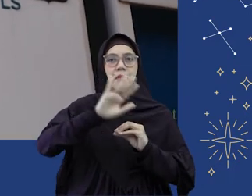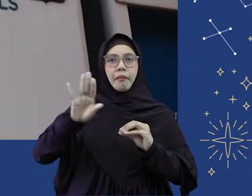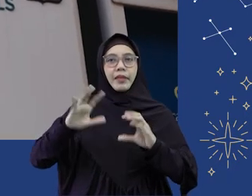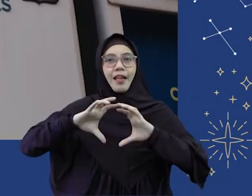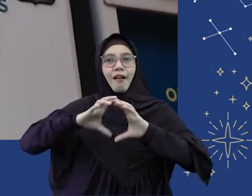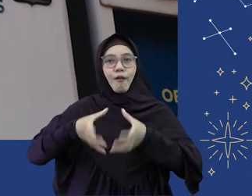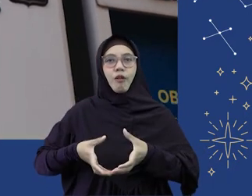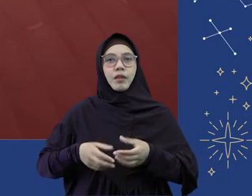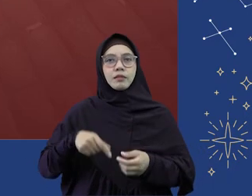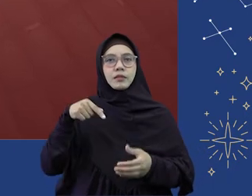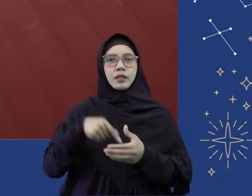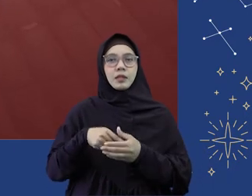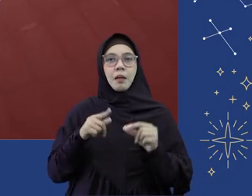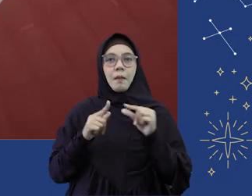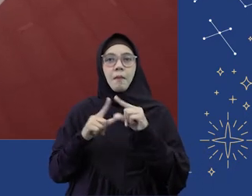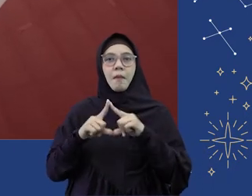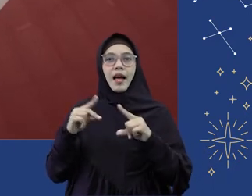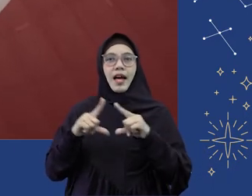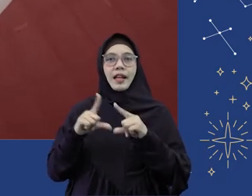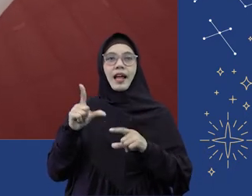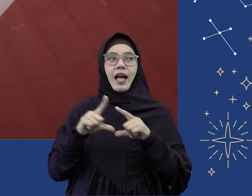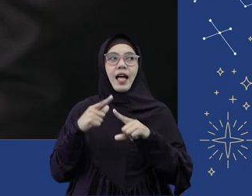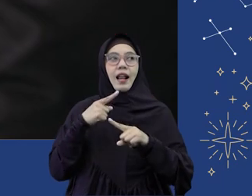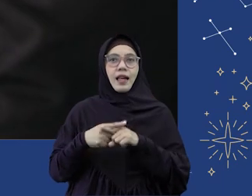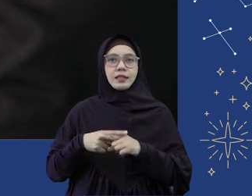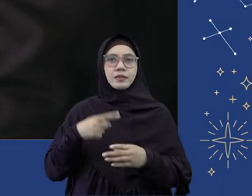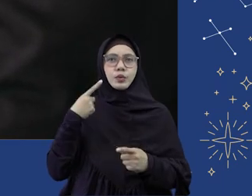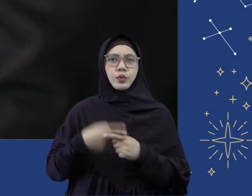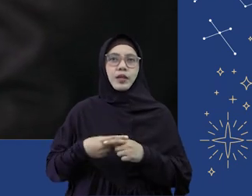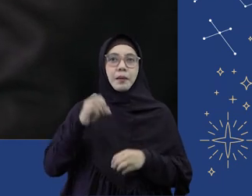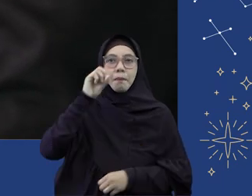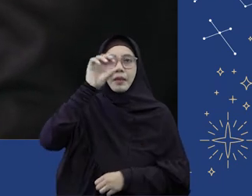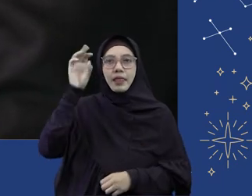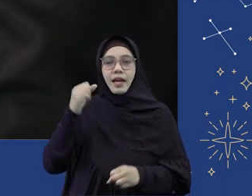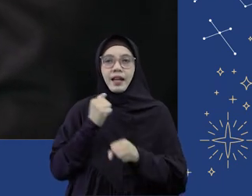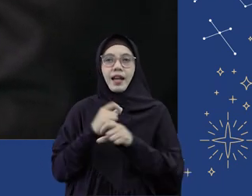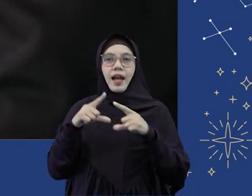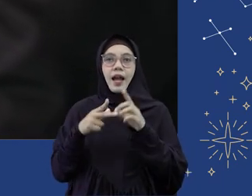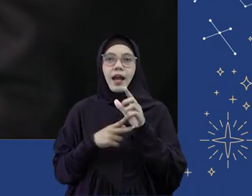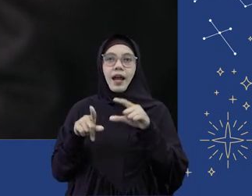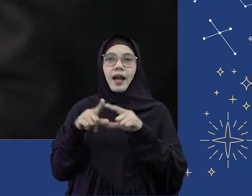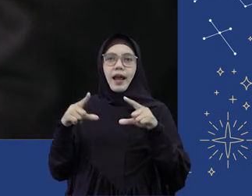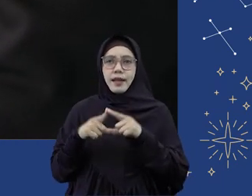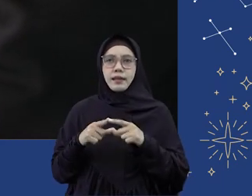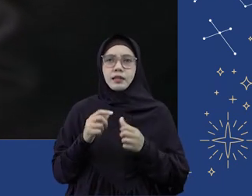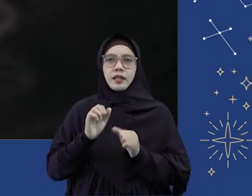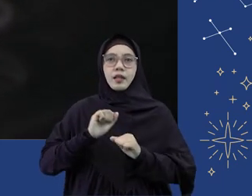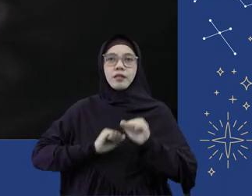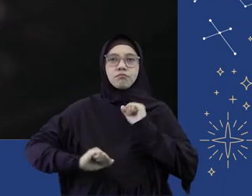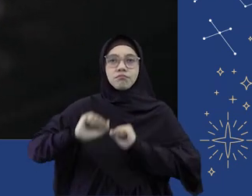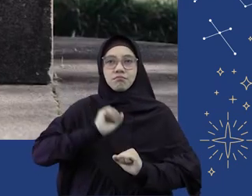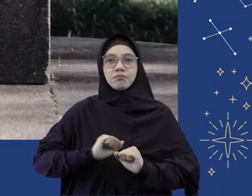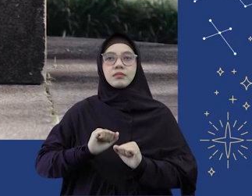melalui program penentuan paralaks dan pengamatan bintang ganda aktivitas pengamatan telah mulai dilakukan Sejak bulan-bulan pertama